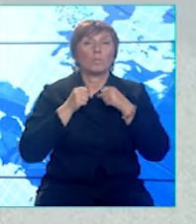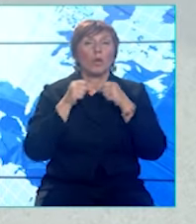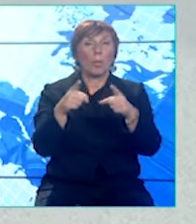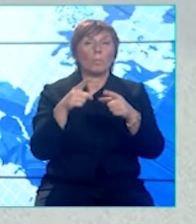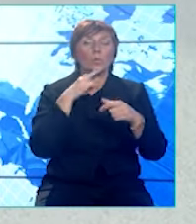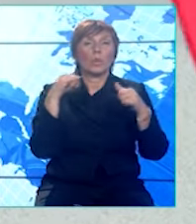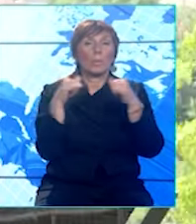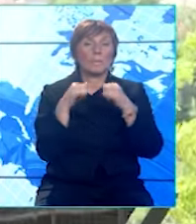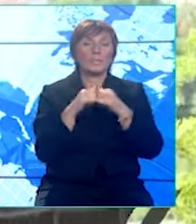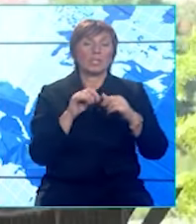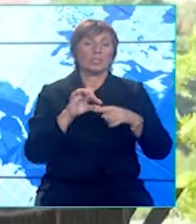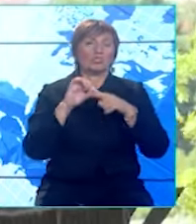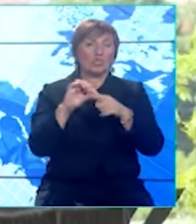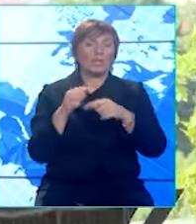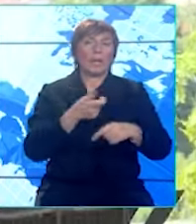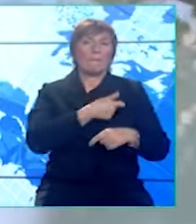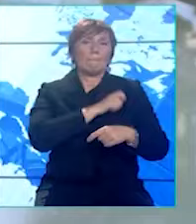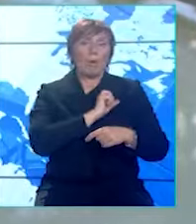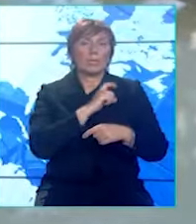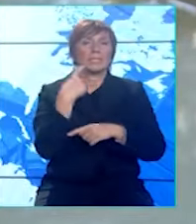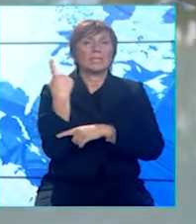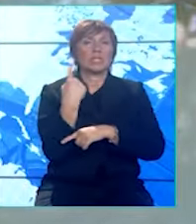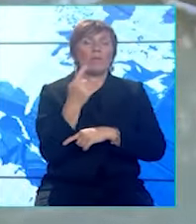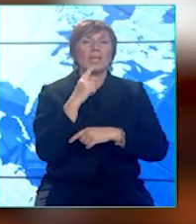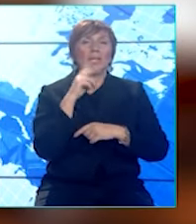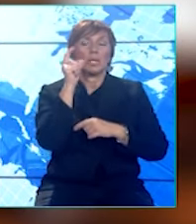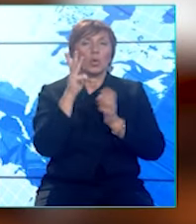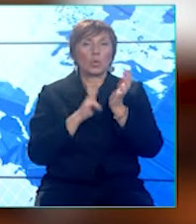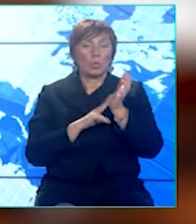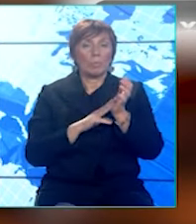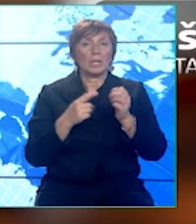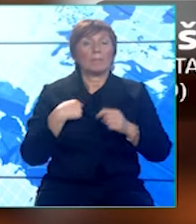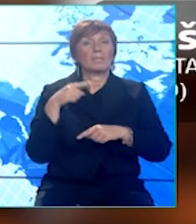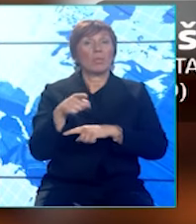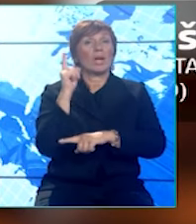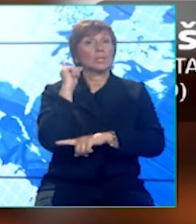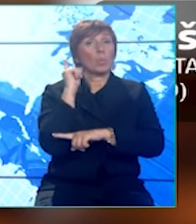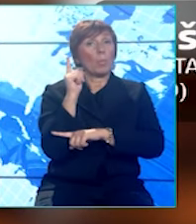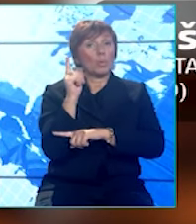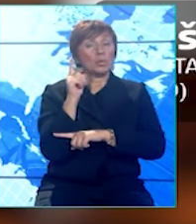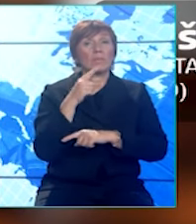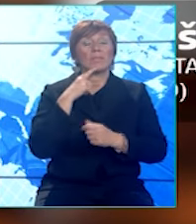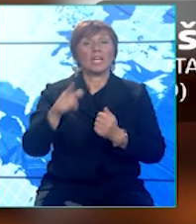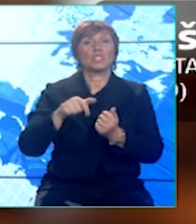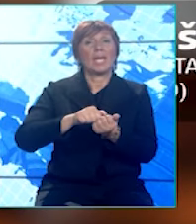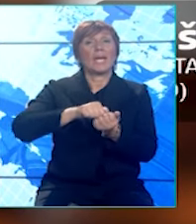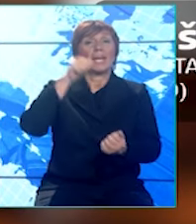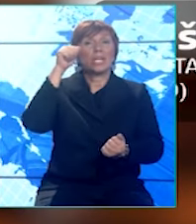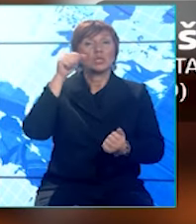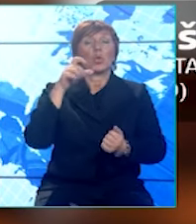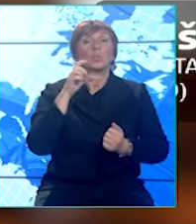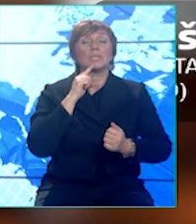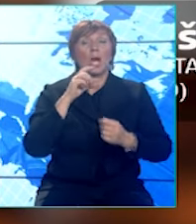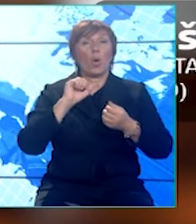je u pismu šefovima diplomatije Poljske, Slovenije i Rumunije. Gospodo, upozoravali smo vas da će rezolucija o Srebrenici imati